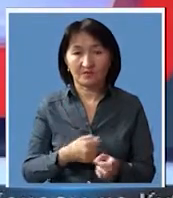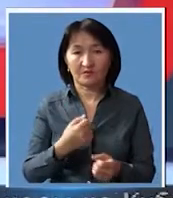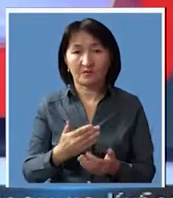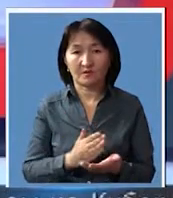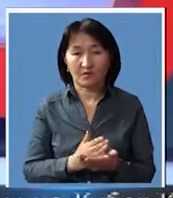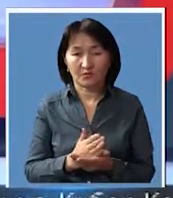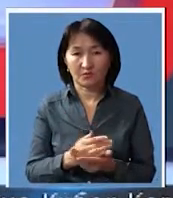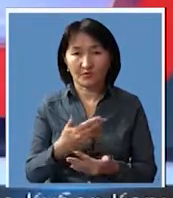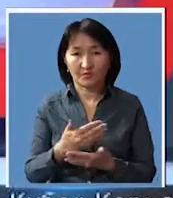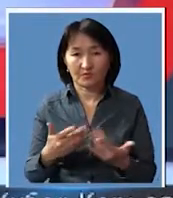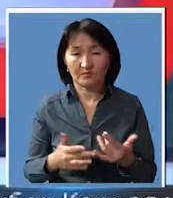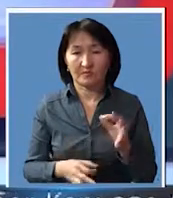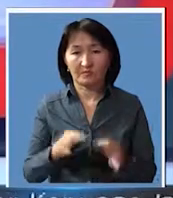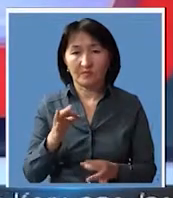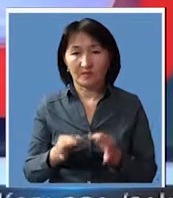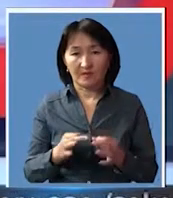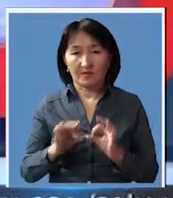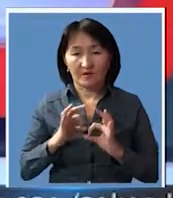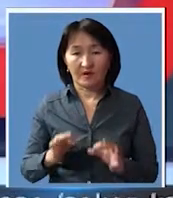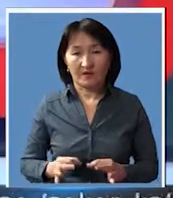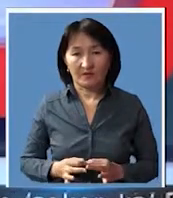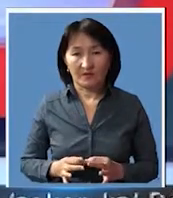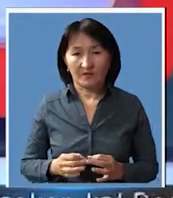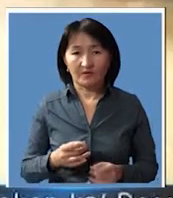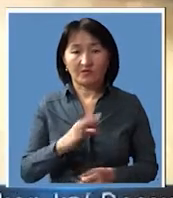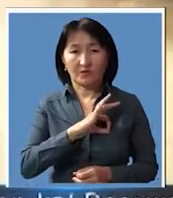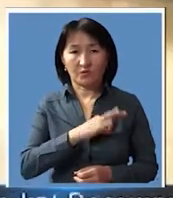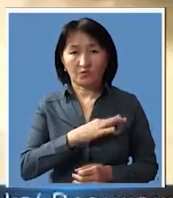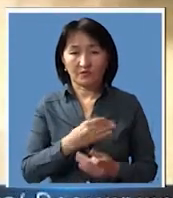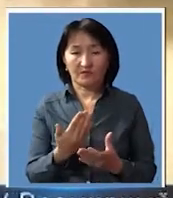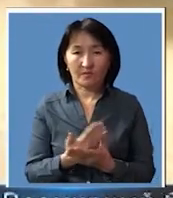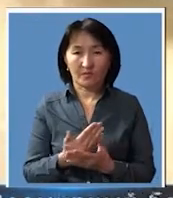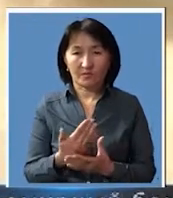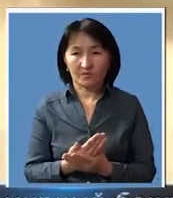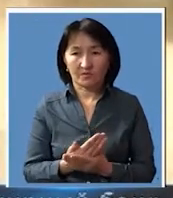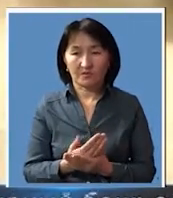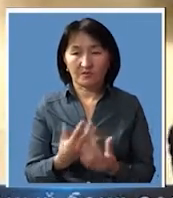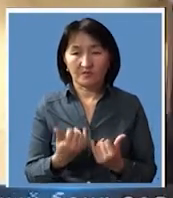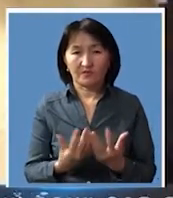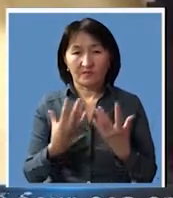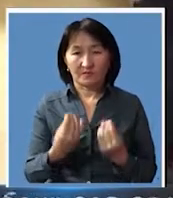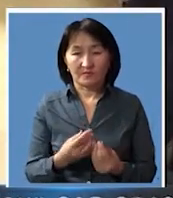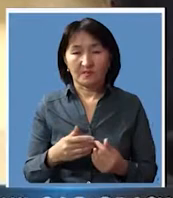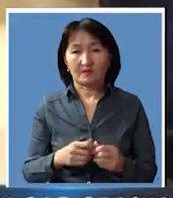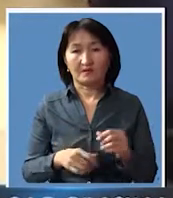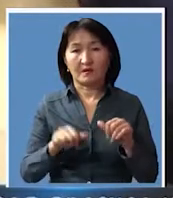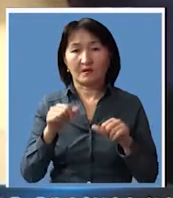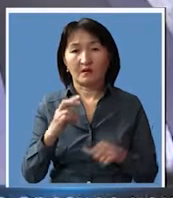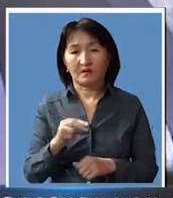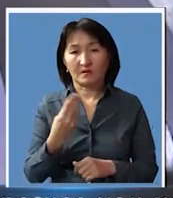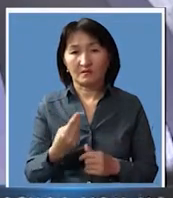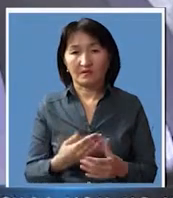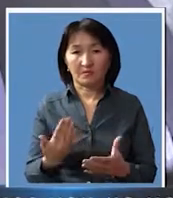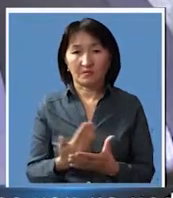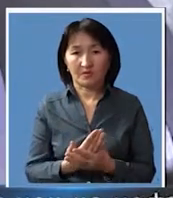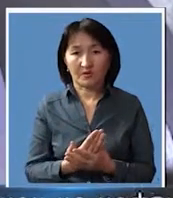судопроизводстве, обсуждение законопроекта об адвокатской деятельности и юридической помощи. На сегодняшний день национальное правосудие осуществляется